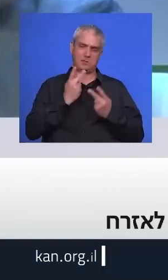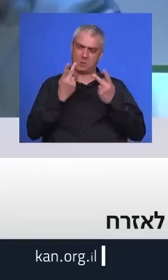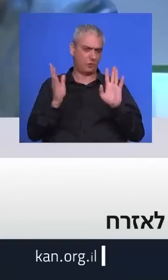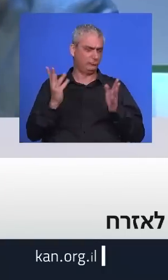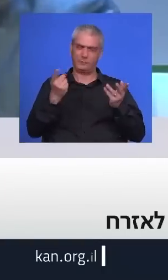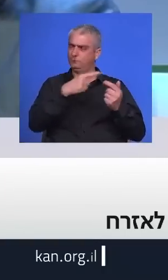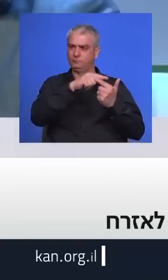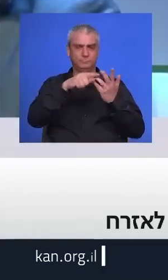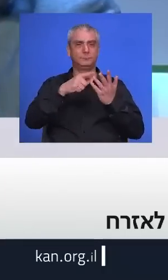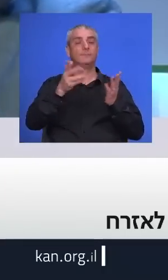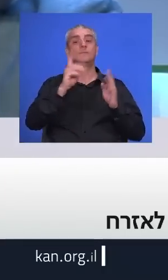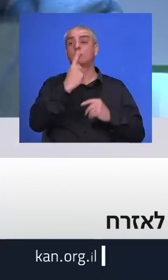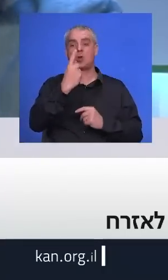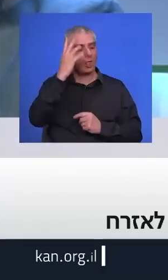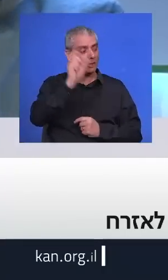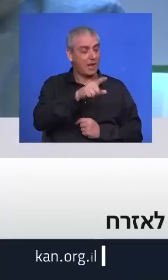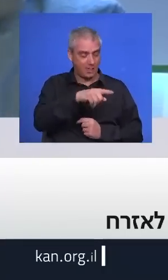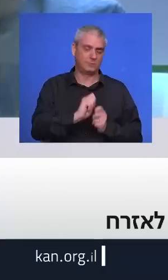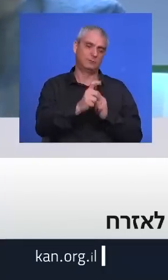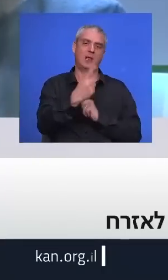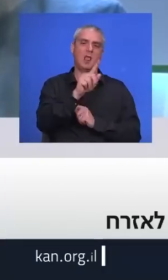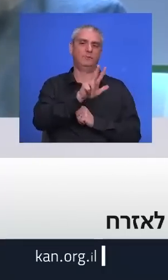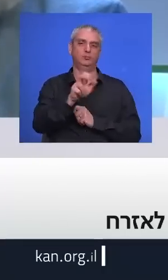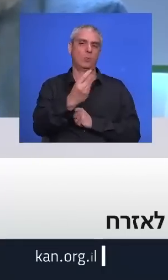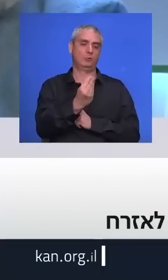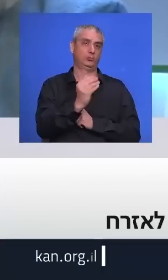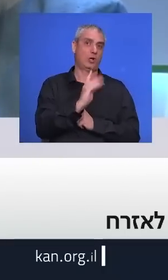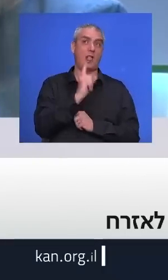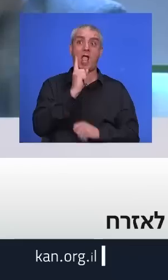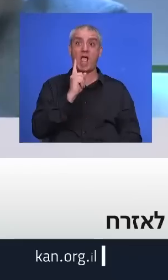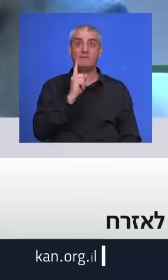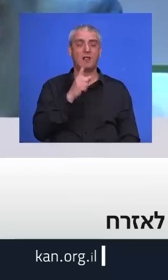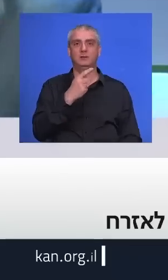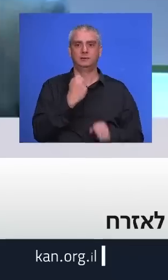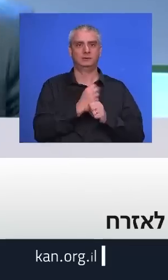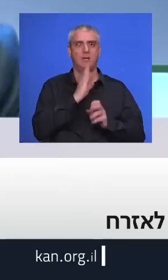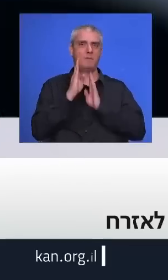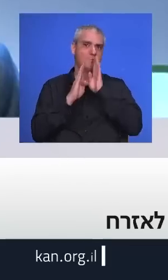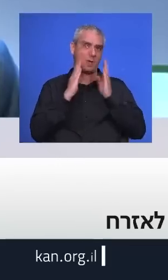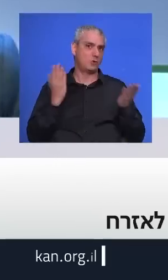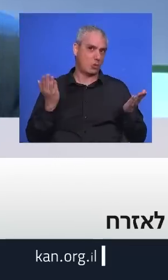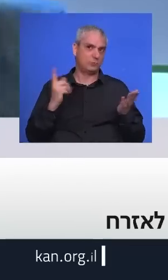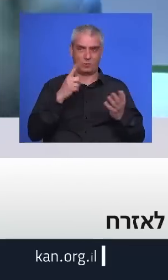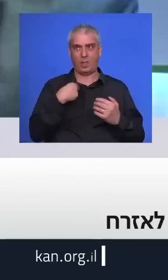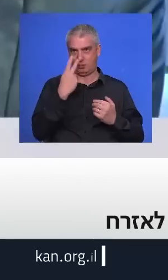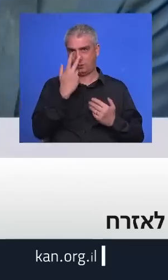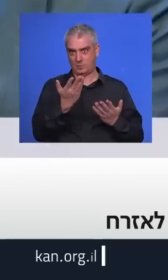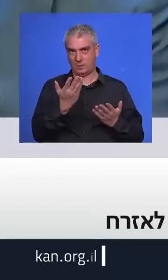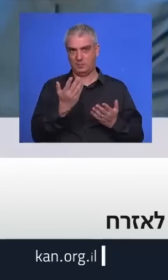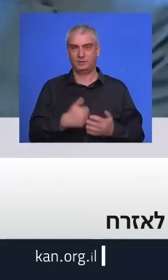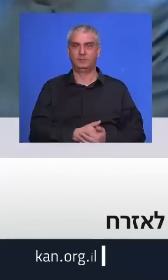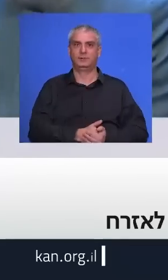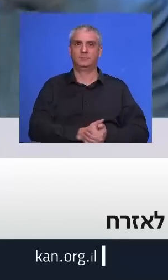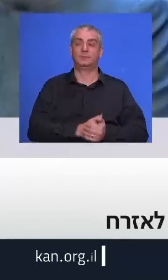נעמד פרטי לגמרי, על כל גולגולת, על כל ילד או ילדה שיהיו שם, אבל הדבר הזה ייצור הרבה מאוד בעיות, אולי נוכל לראות אותן על המסך.